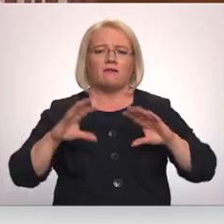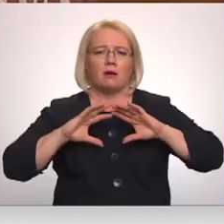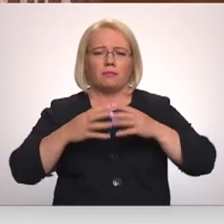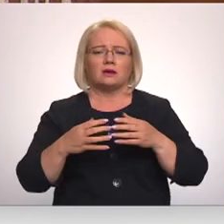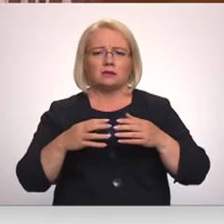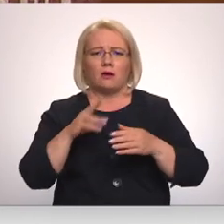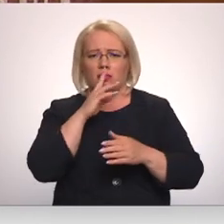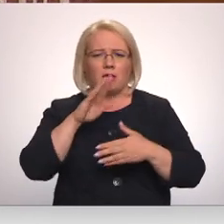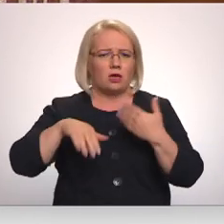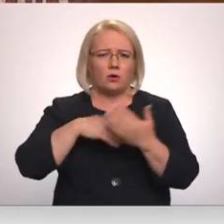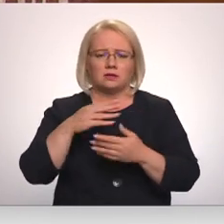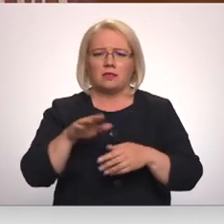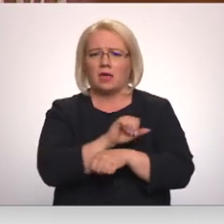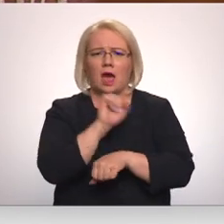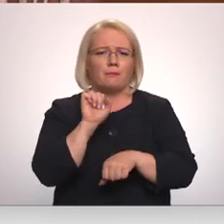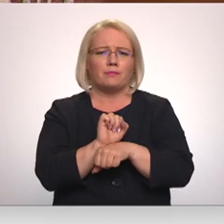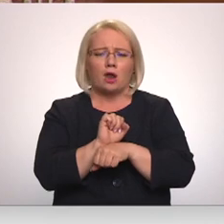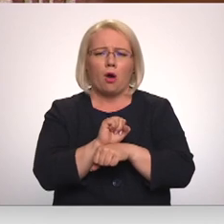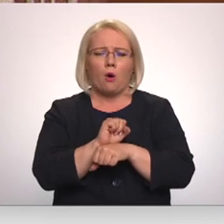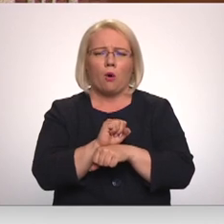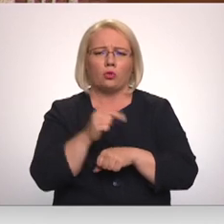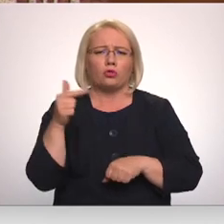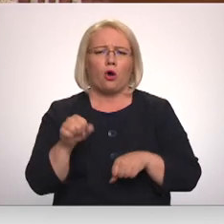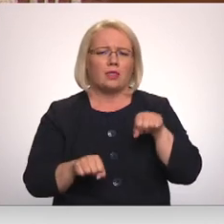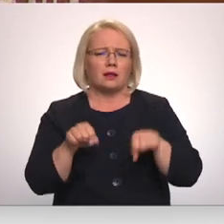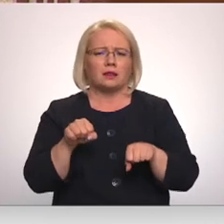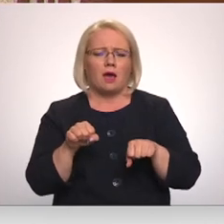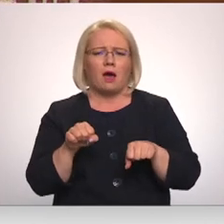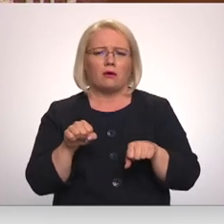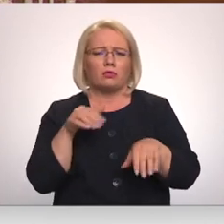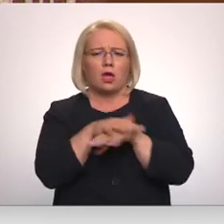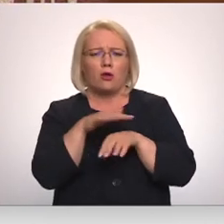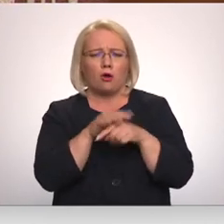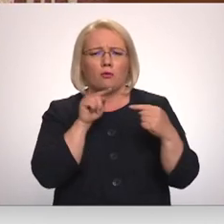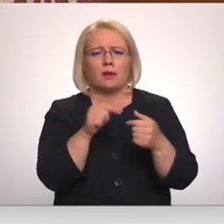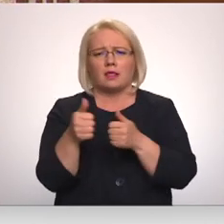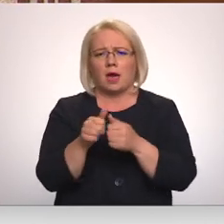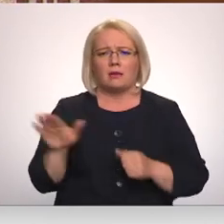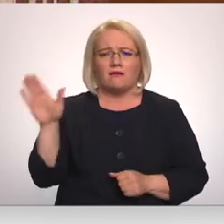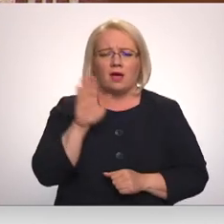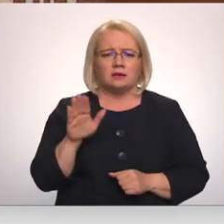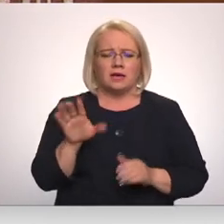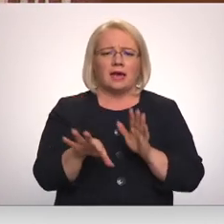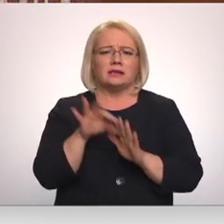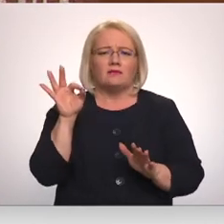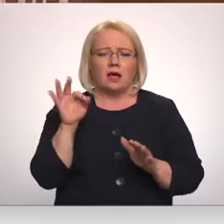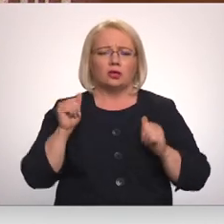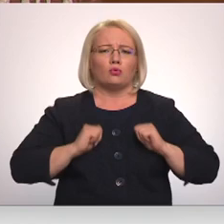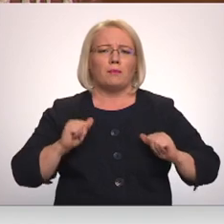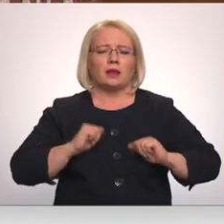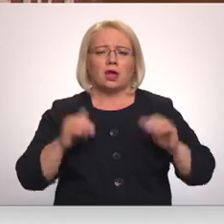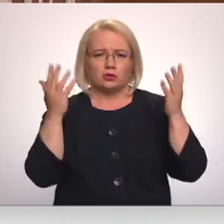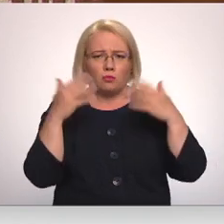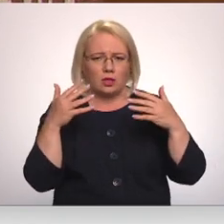neiejaucas, neaptur totalitāras valsts teroru pret kaimiņu valsti. Ja tā izvēlas nomierināšanas politiku, ja